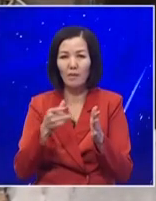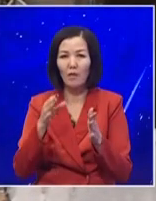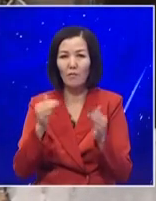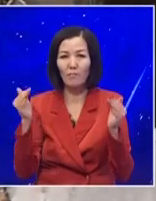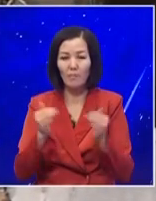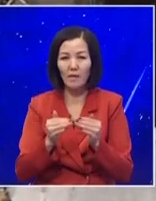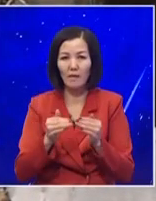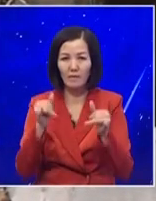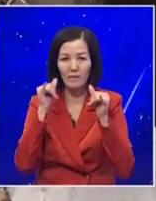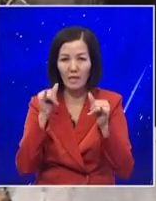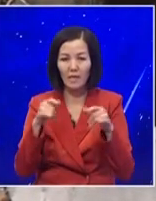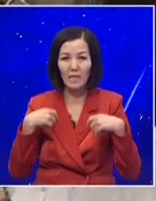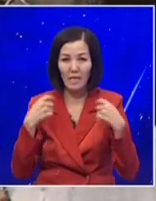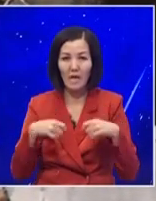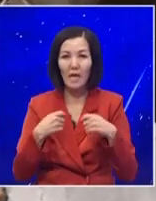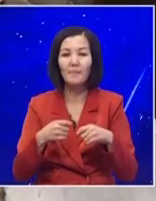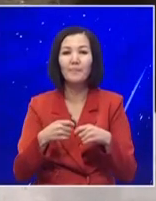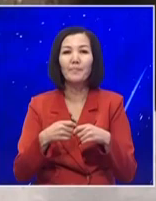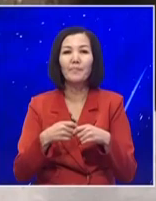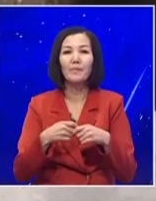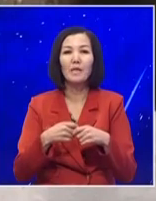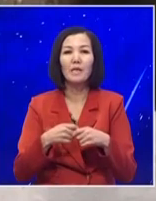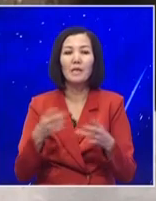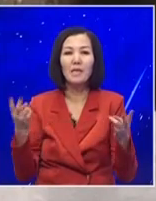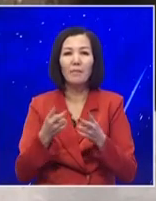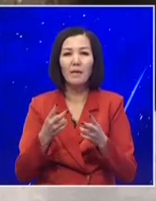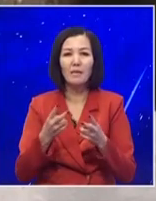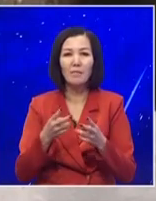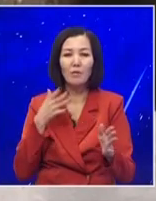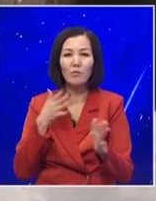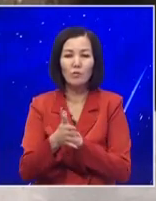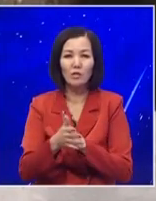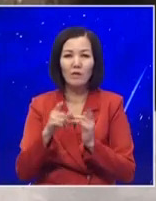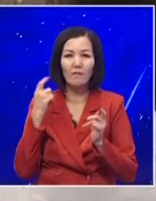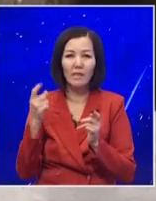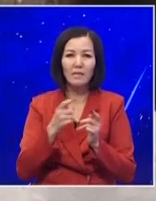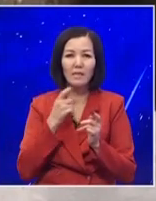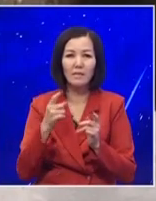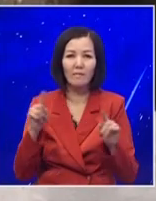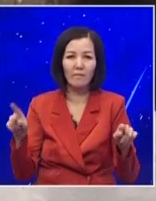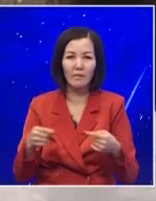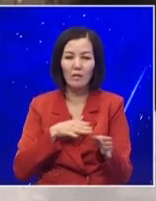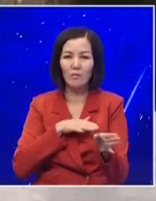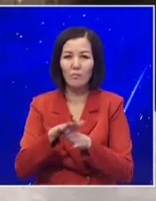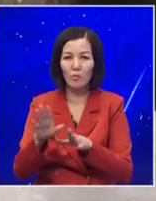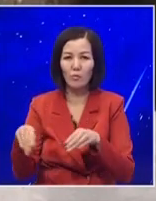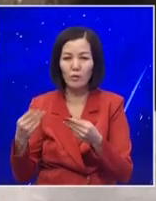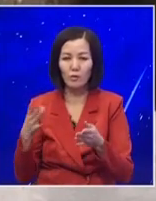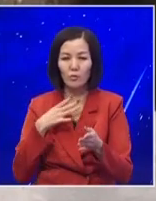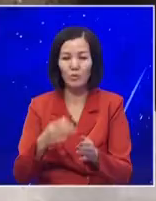голов мелкого скота. По факту скотокрадства приняты необходимые меры, ущерб владельцам восстановлен